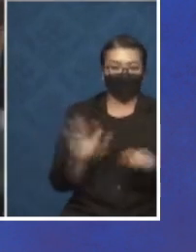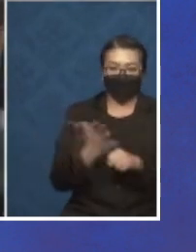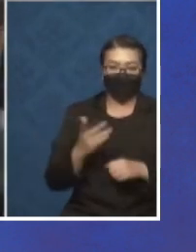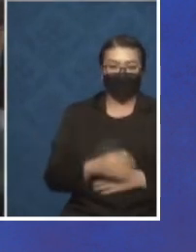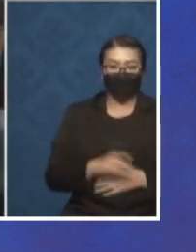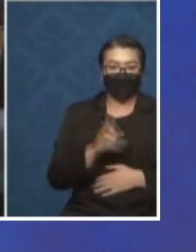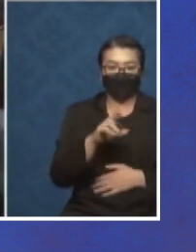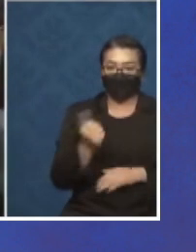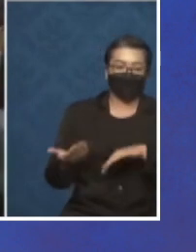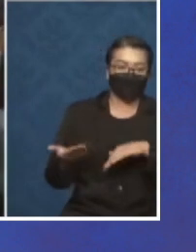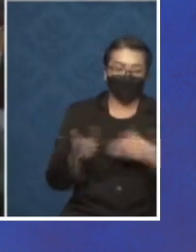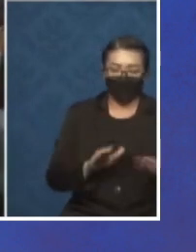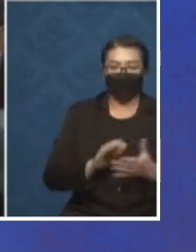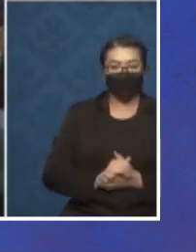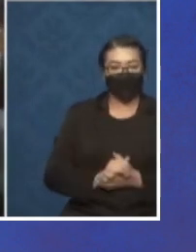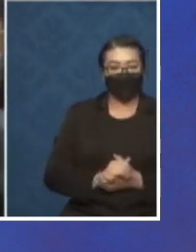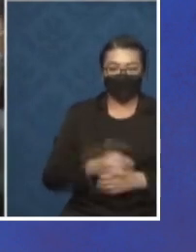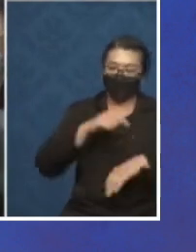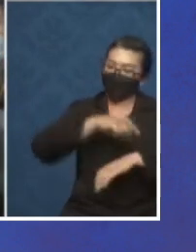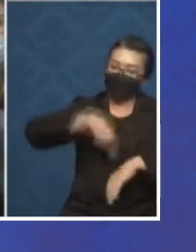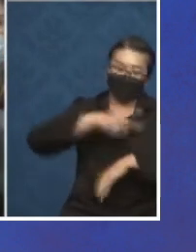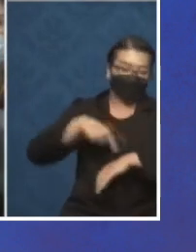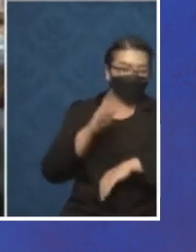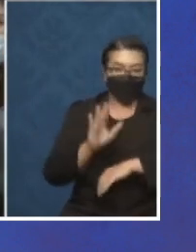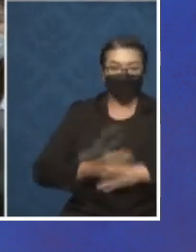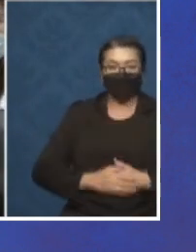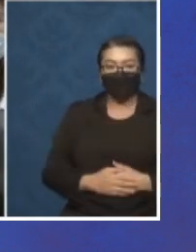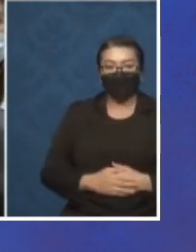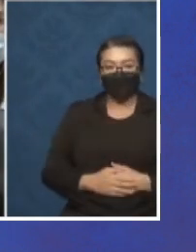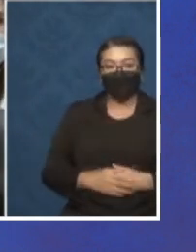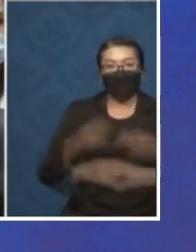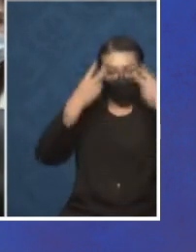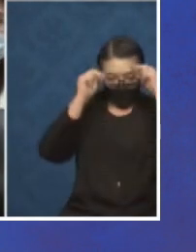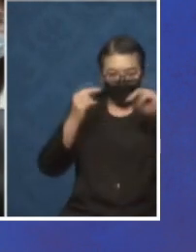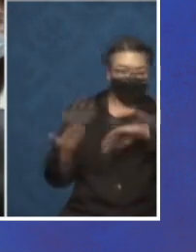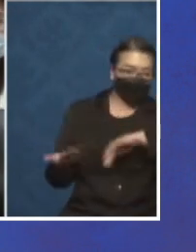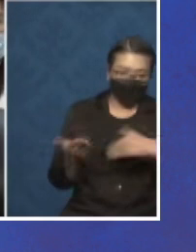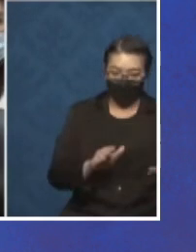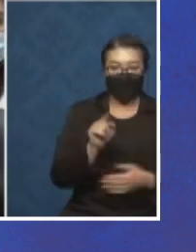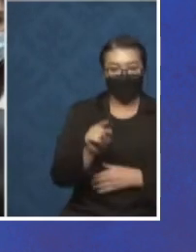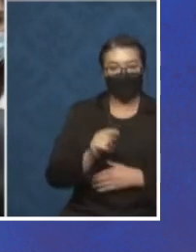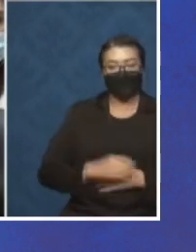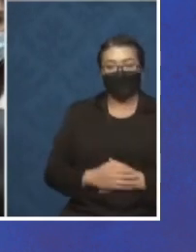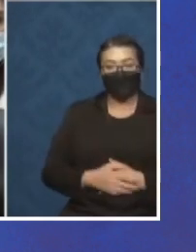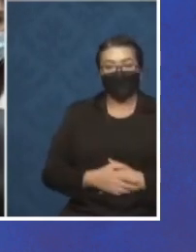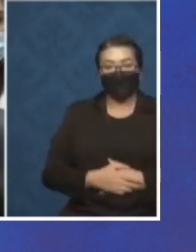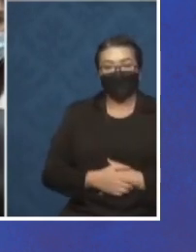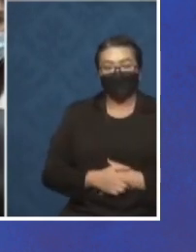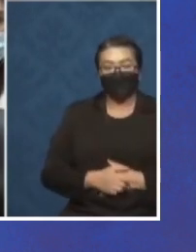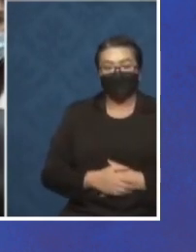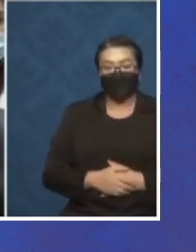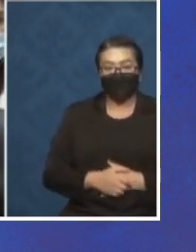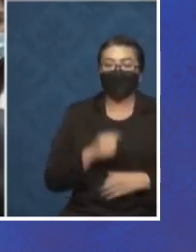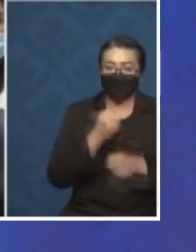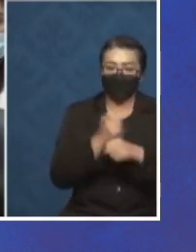ครับมาพักฝ่ายค้าน ครับ พี่บี ครับนี่เลย ฝ่ายค้านสิ ไอ้เพื่อ